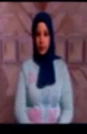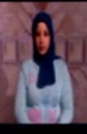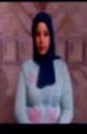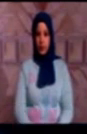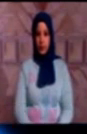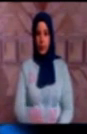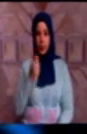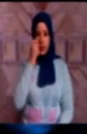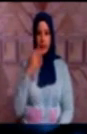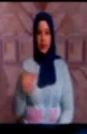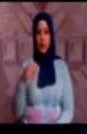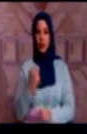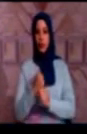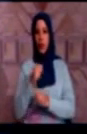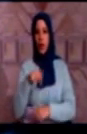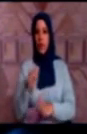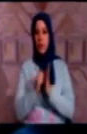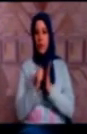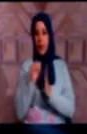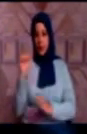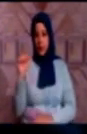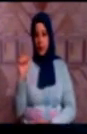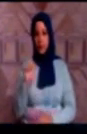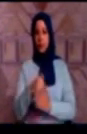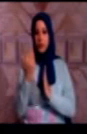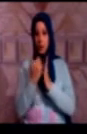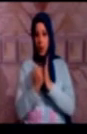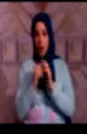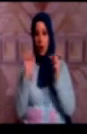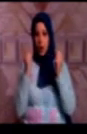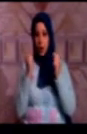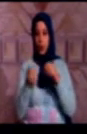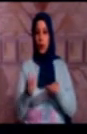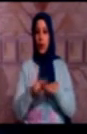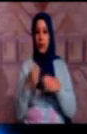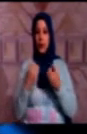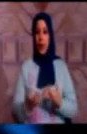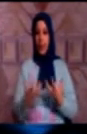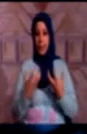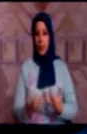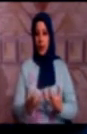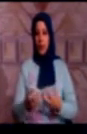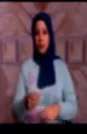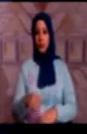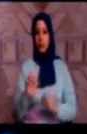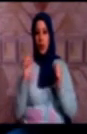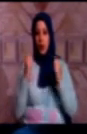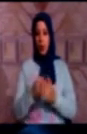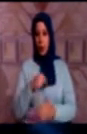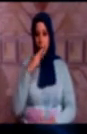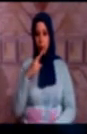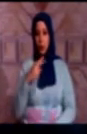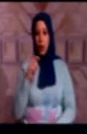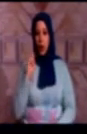الموظفين بيشتغلوا من بيتهم تقل الكهرباء شويه او يقل الحمل فيه الكهرباء شويه قال الدكتور مصطفى مدبولي